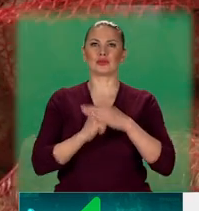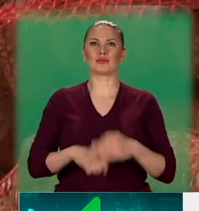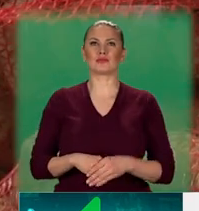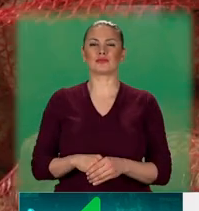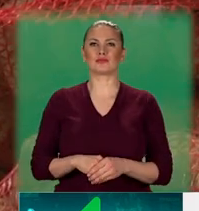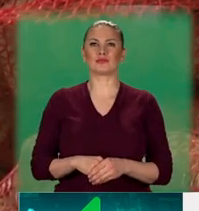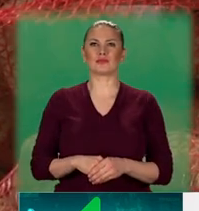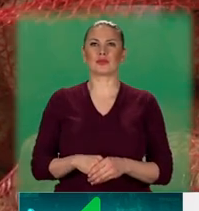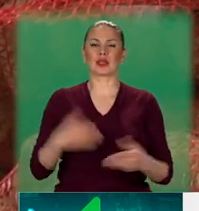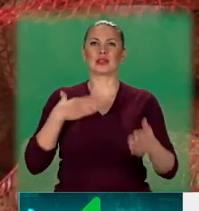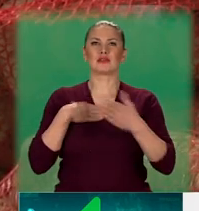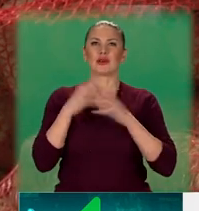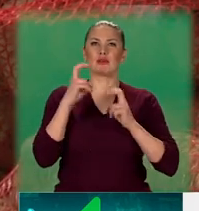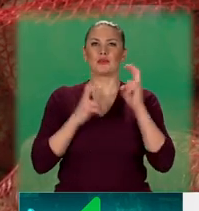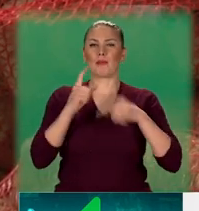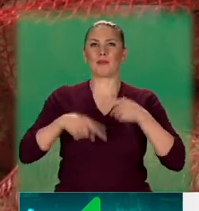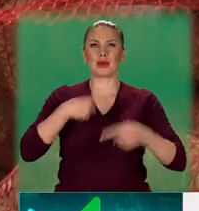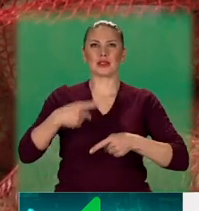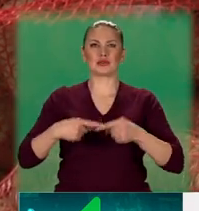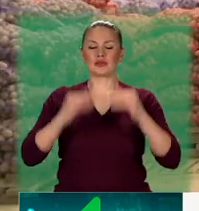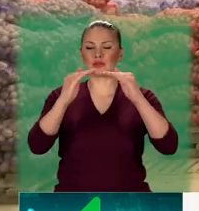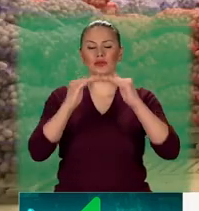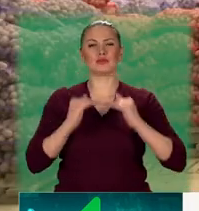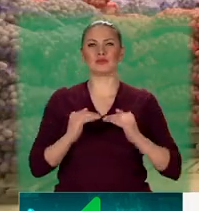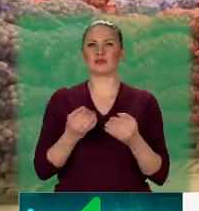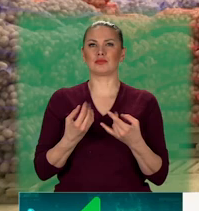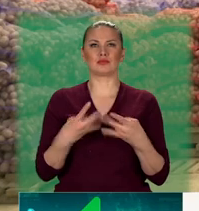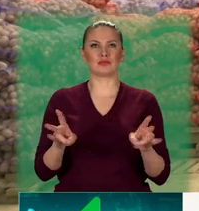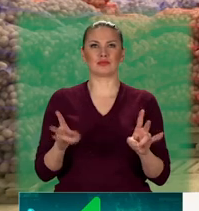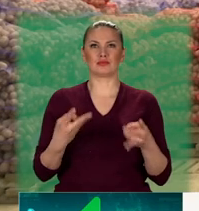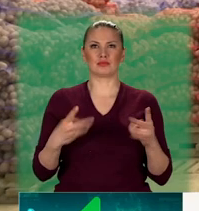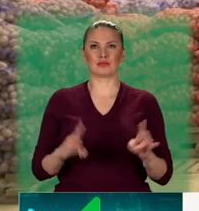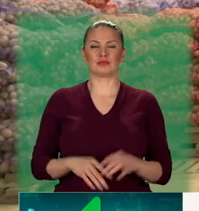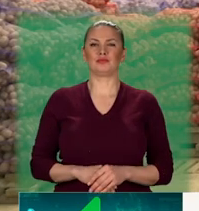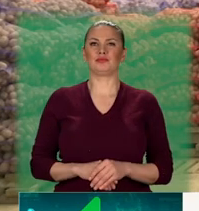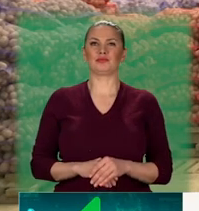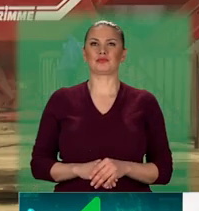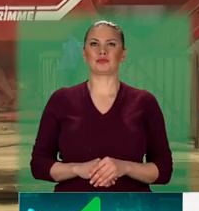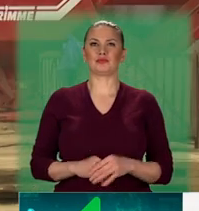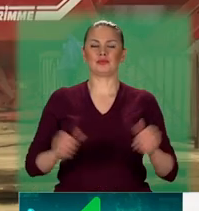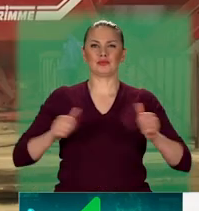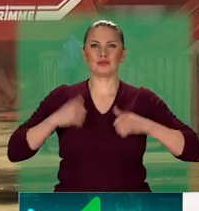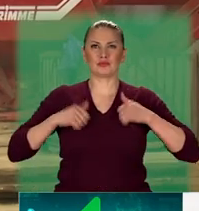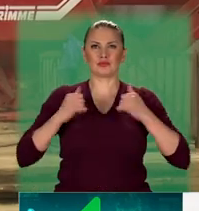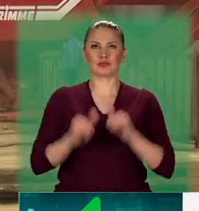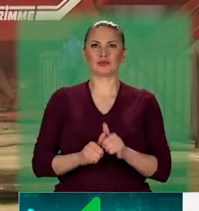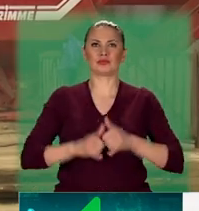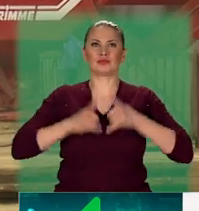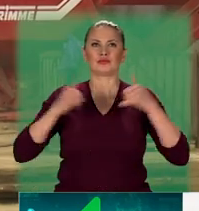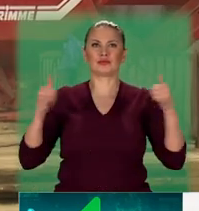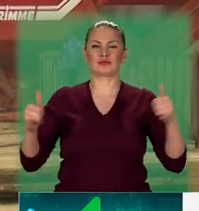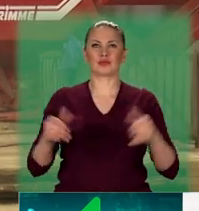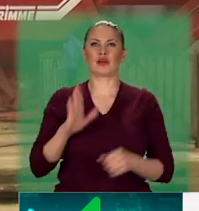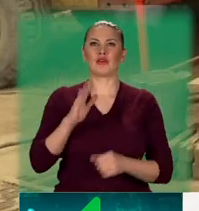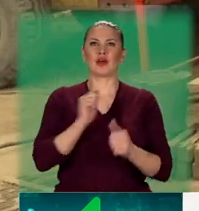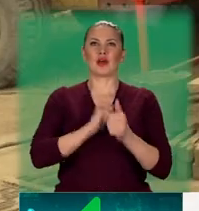совхозов снижать не собирается. Наоборот, дальше только больше. Сахалинские прилавки пустовать не должны. Для этого на предприятиях ежедневно кипит работа. В